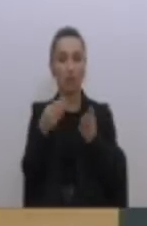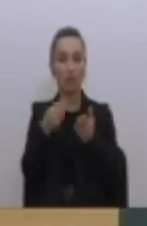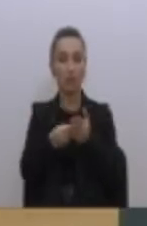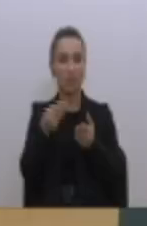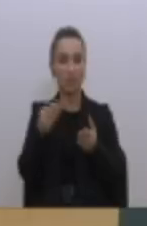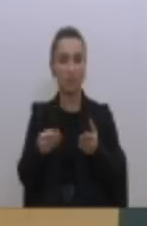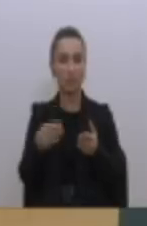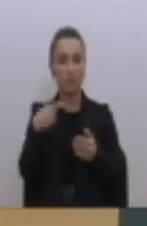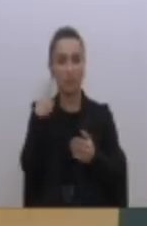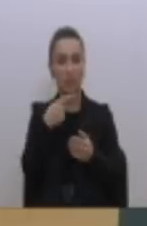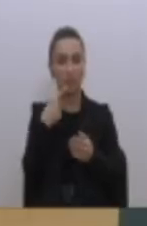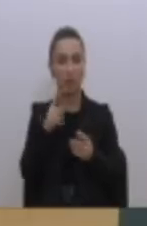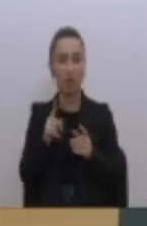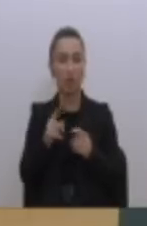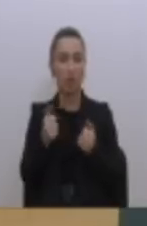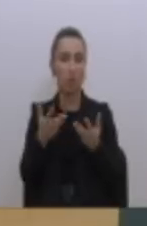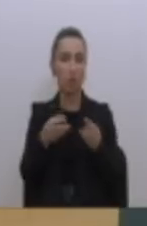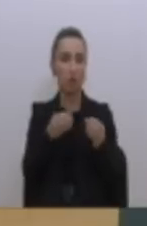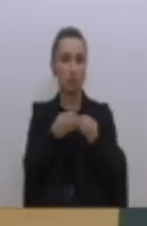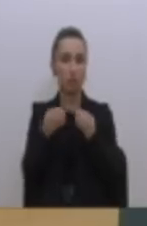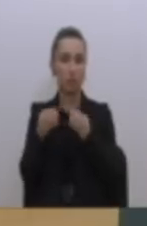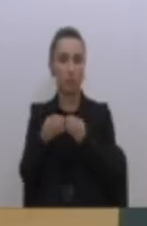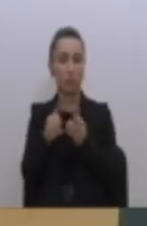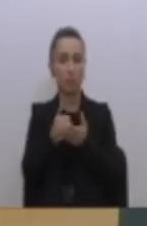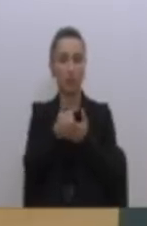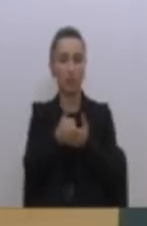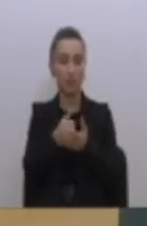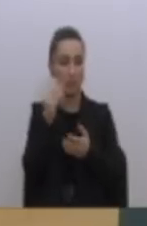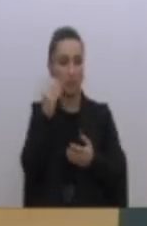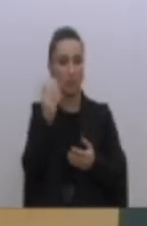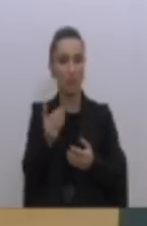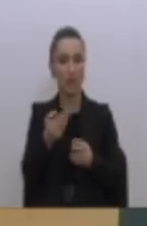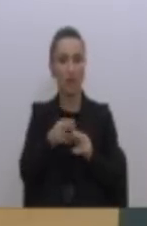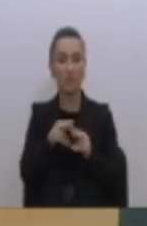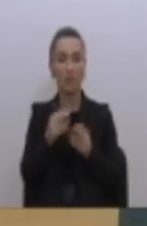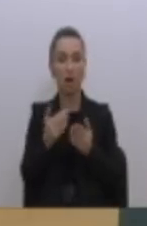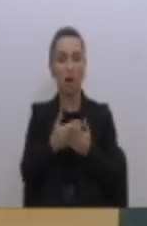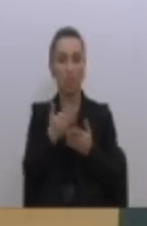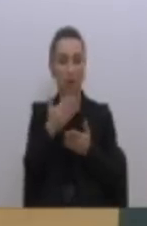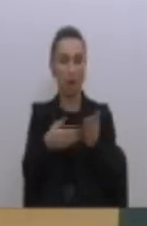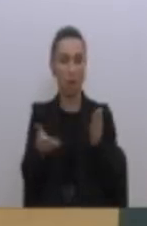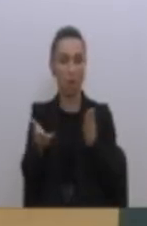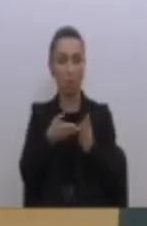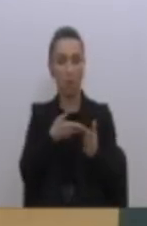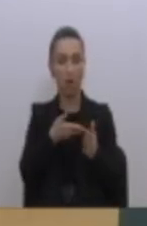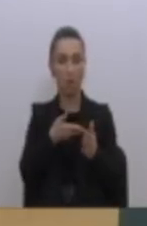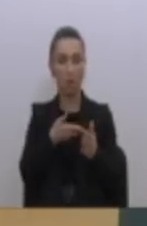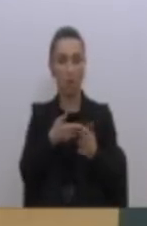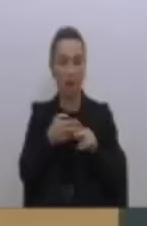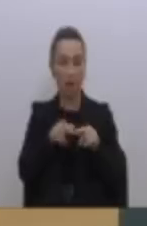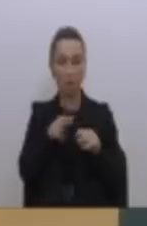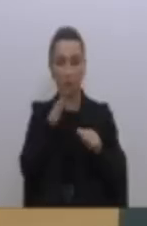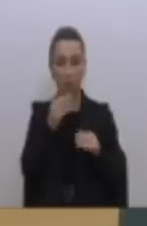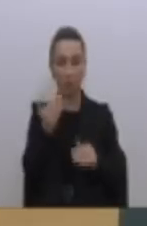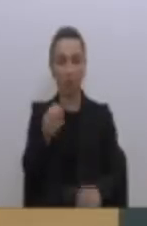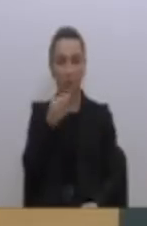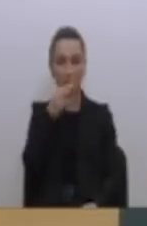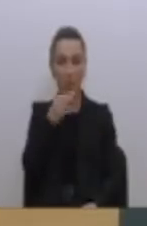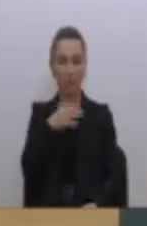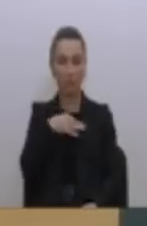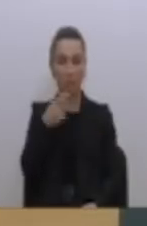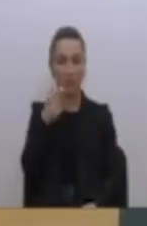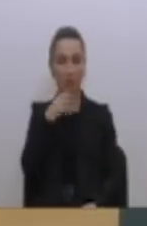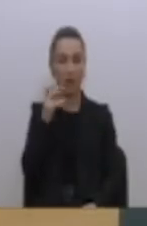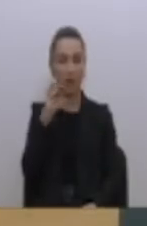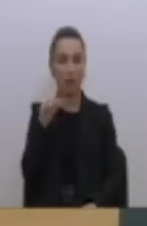დისკრიმინაციის სახით და რომელიღაც ჯგუფების პრივილეგირების სახით, ეს ამბავი გააუქმა. ამ დროს თქვენ გითხარით ბატონო ირაკლი,